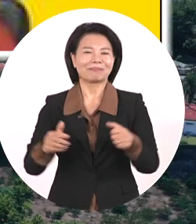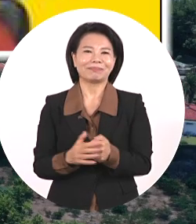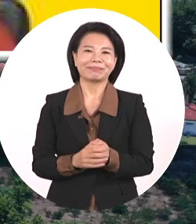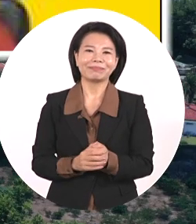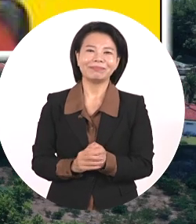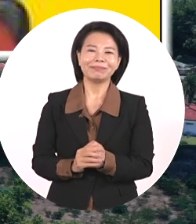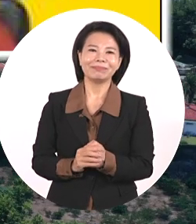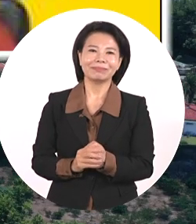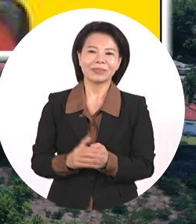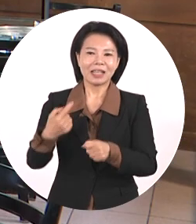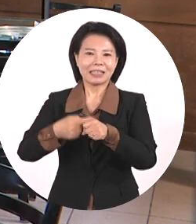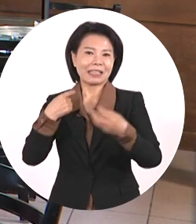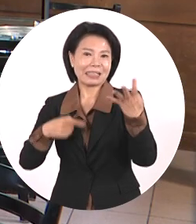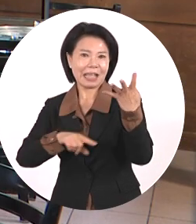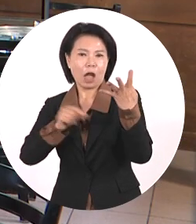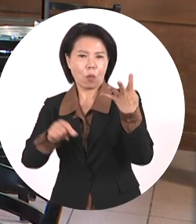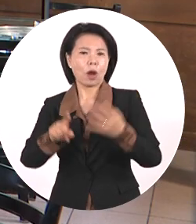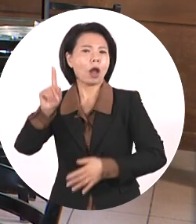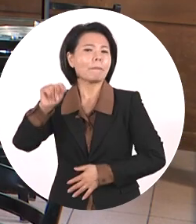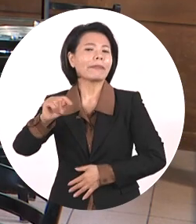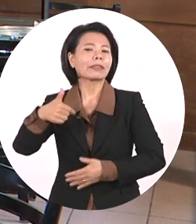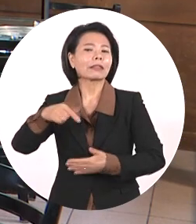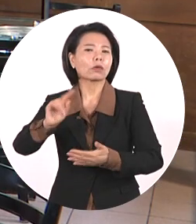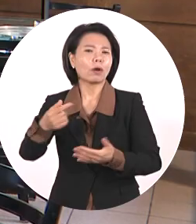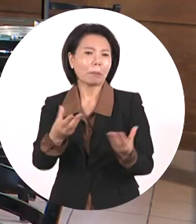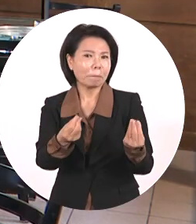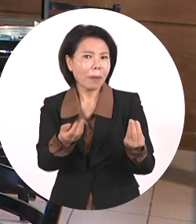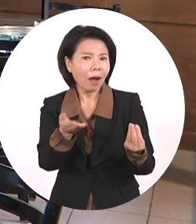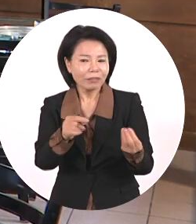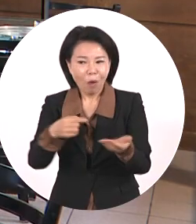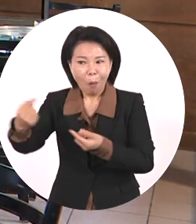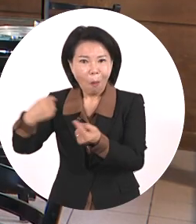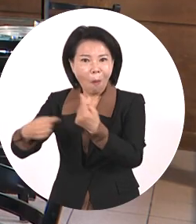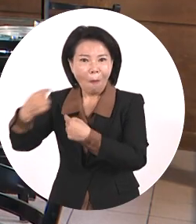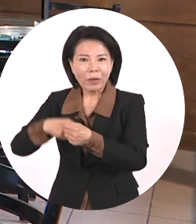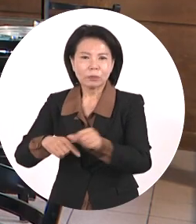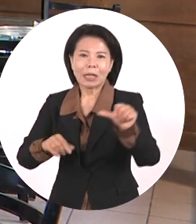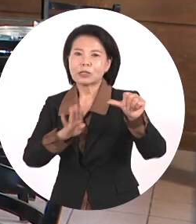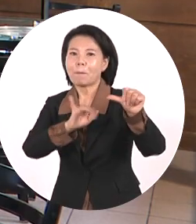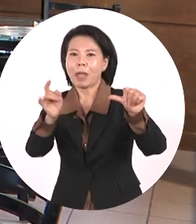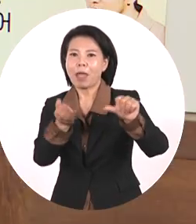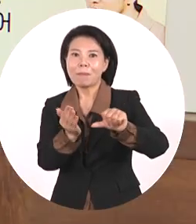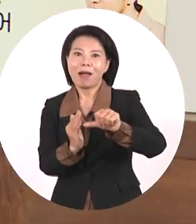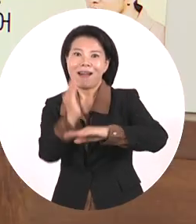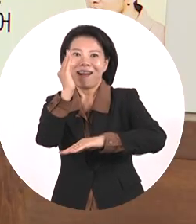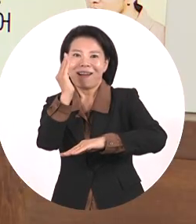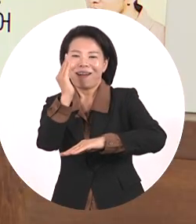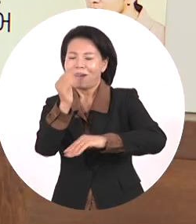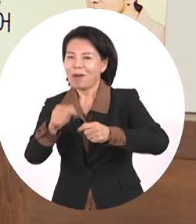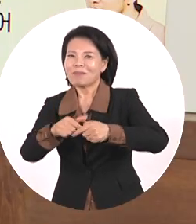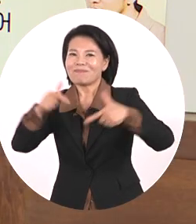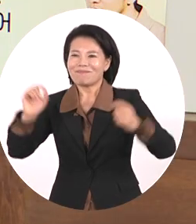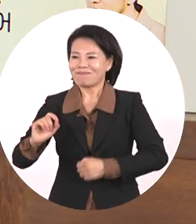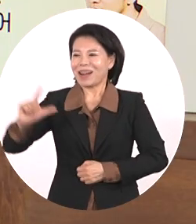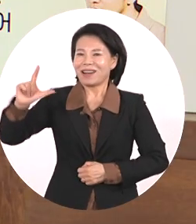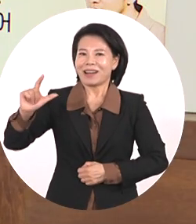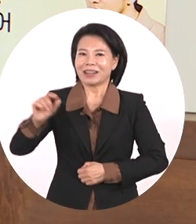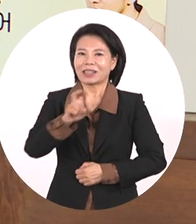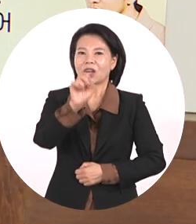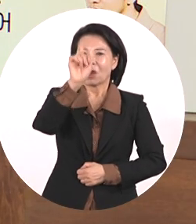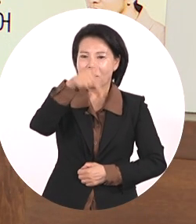431%나 증가했는데요. 지난해 4월 1만여 건에 그쳤던 주문이 올해 5배 이상으로 늘어난